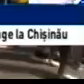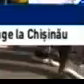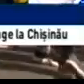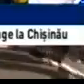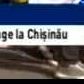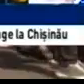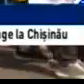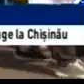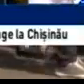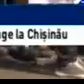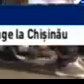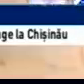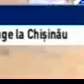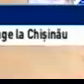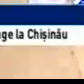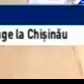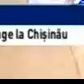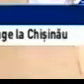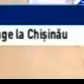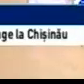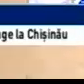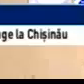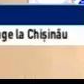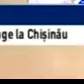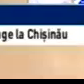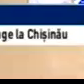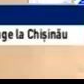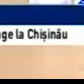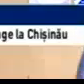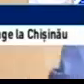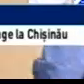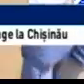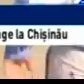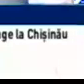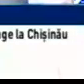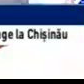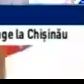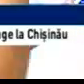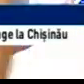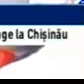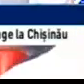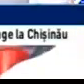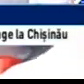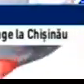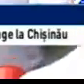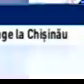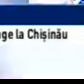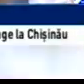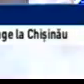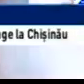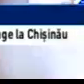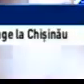acest motiv oamenii nu au putut trece frontiera. Polițiștii l-ar fi sugerat oamenilor să aleagă un alt punct de trecere sau să facă cale